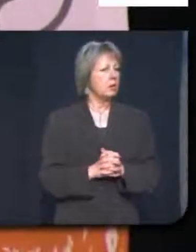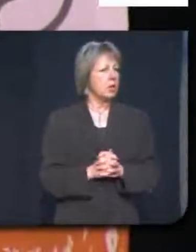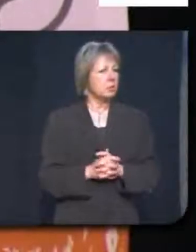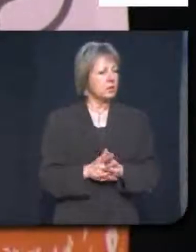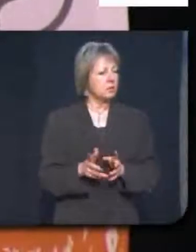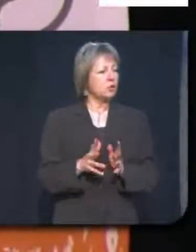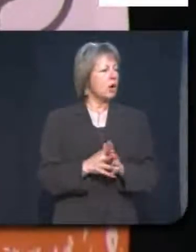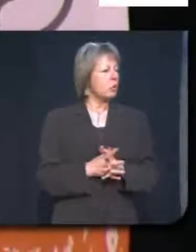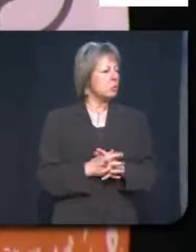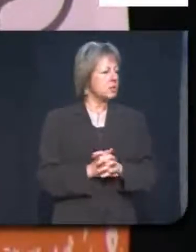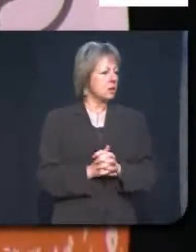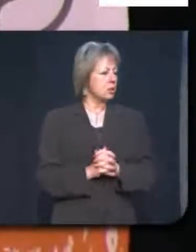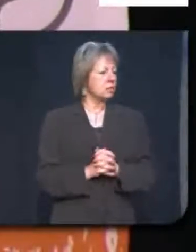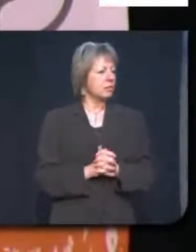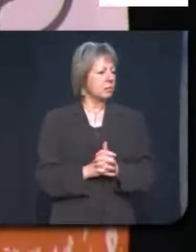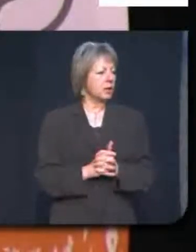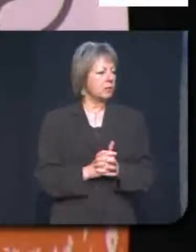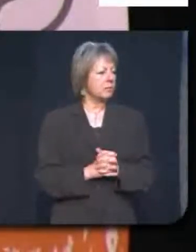so Wahlhelfer